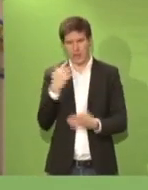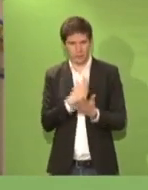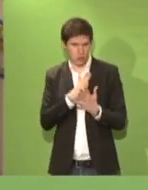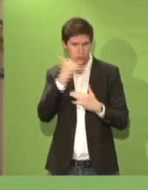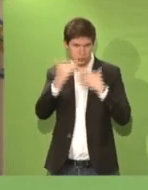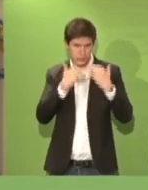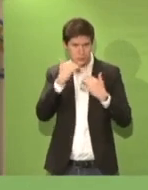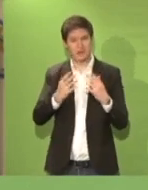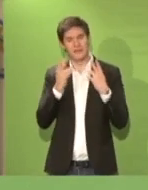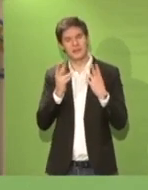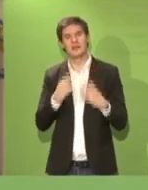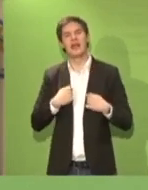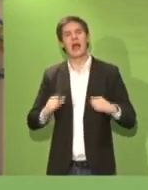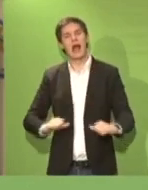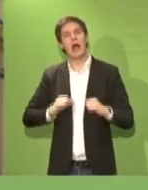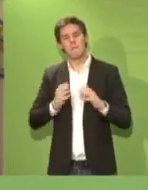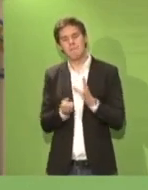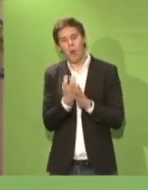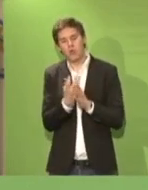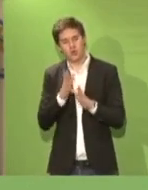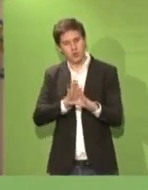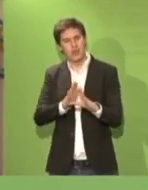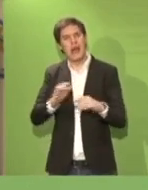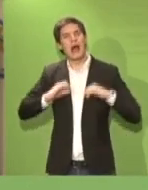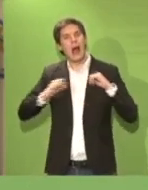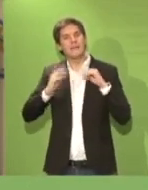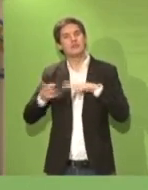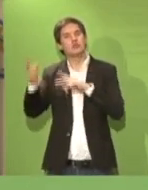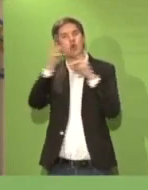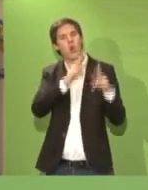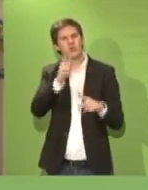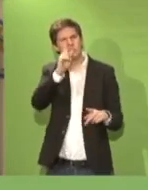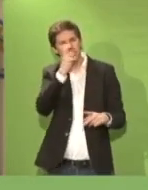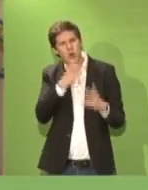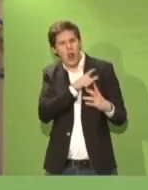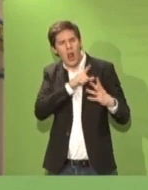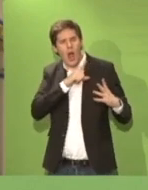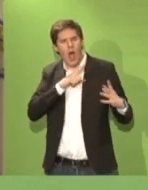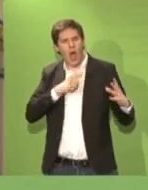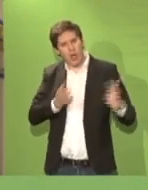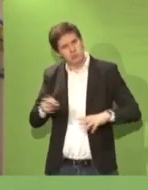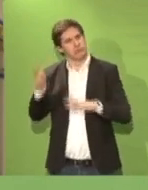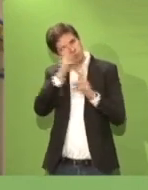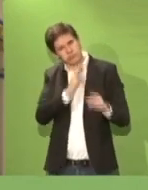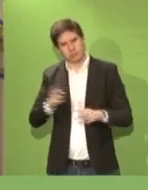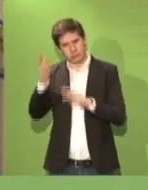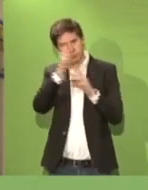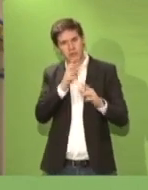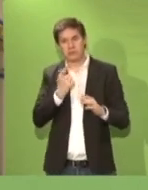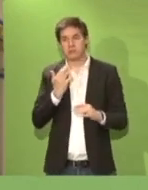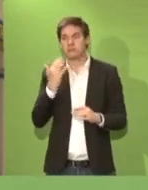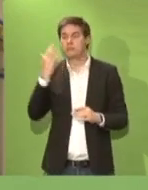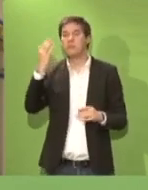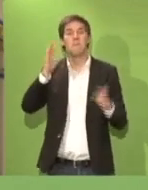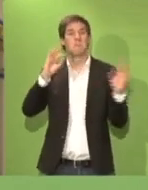schon gesagt, wir müssen den Lebenszyklus von Produkten möglichst lang machen und wir müssen dafür sorgen, dass die Produkte, wenn wir sie am Ende dann doch nicht